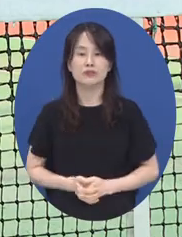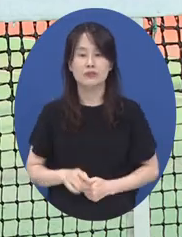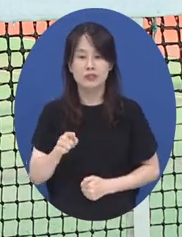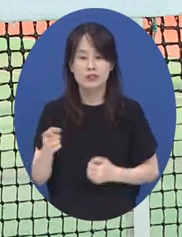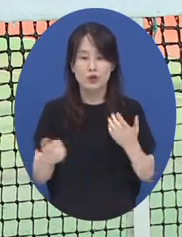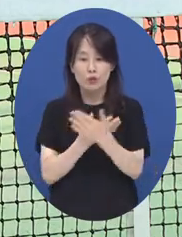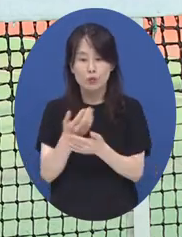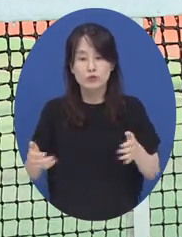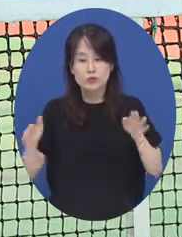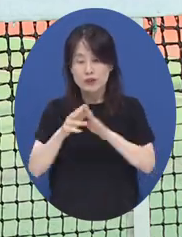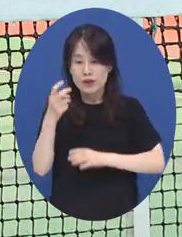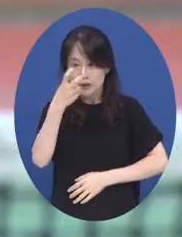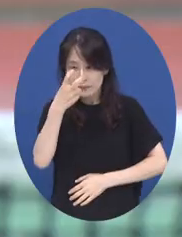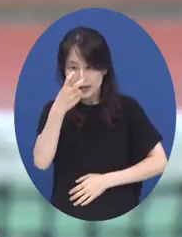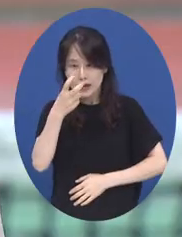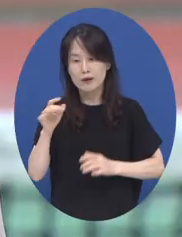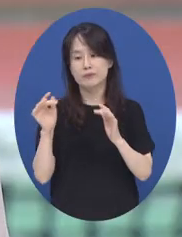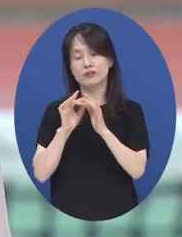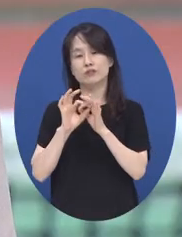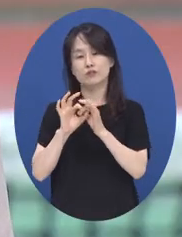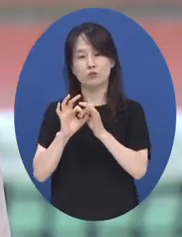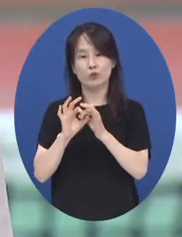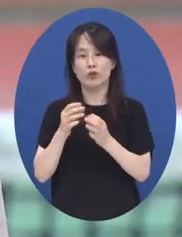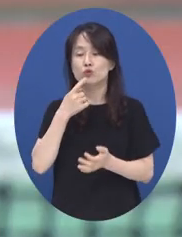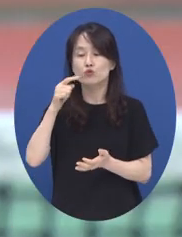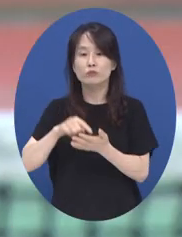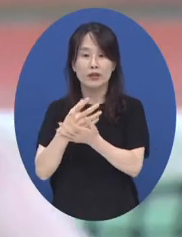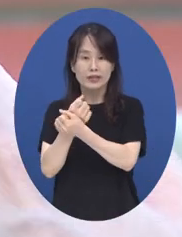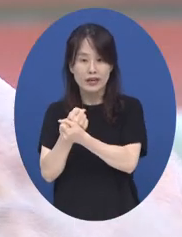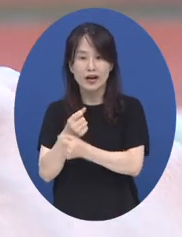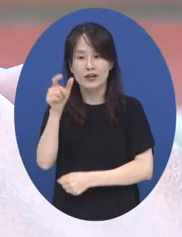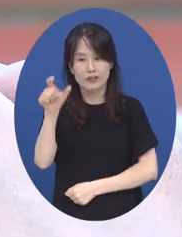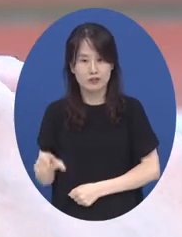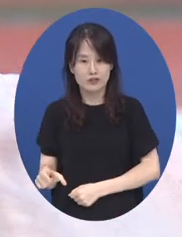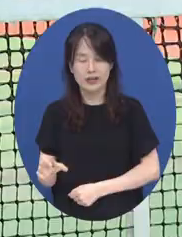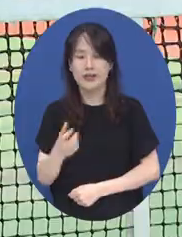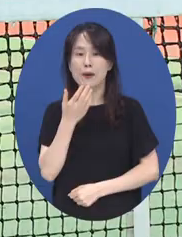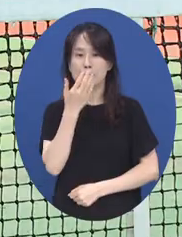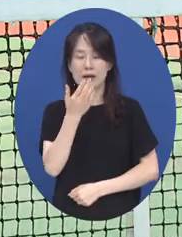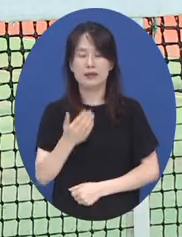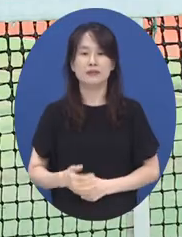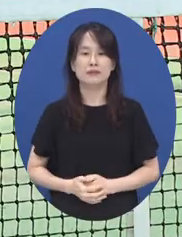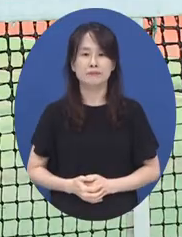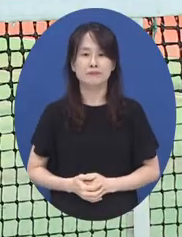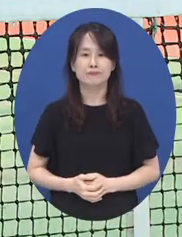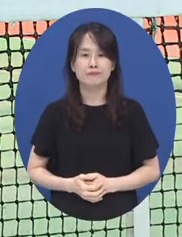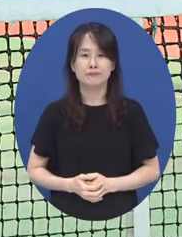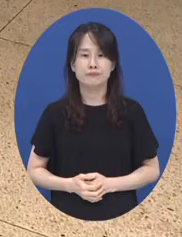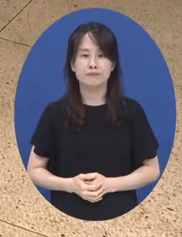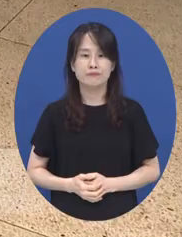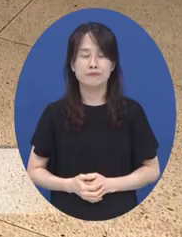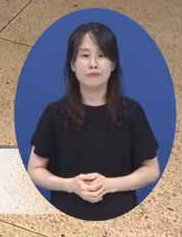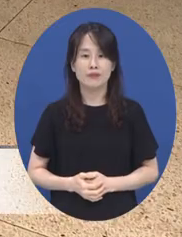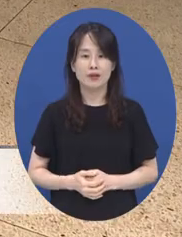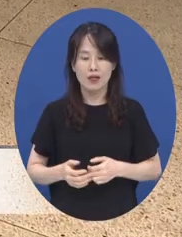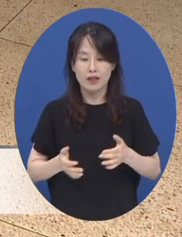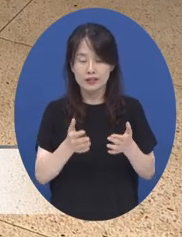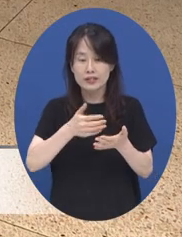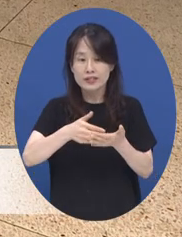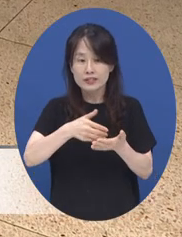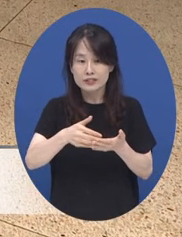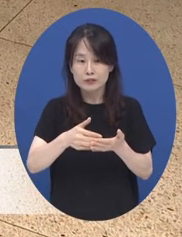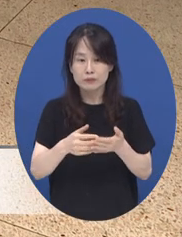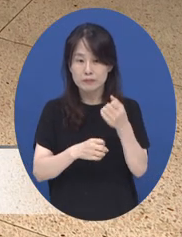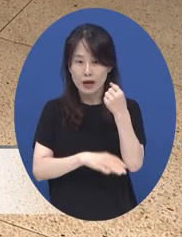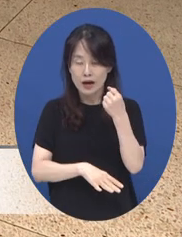이렇게 01 시설을 검색하면 인터넷을 통해 손쉽게 예약부터 결제까지 할 수 있는 겁니다 지도를 기반으로